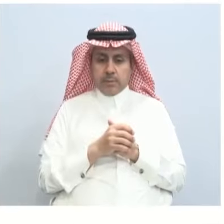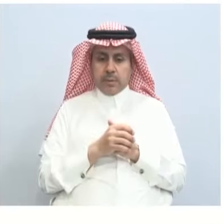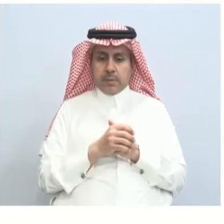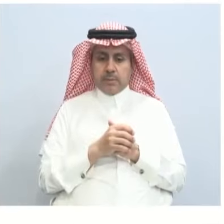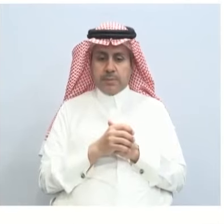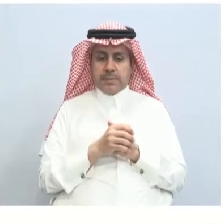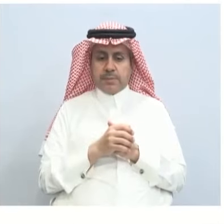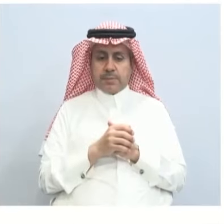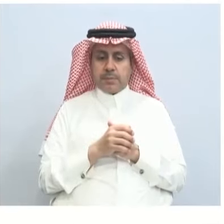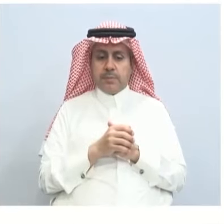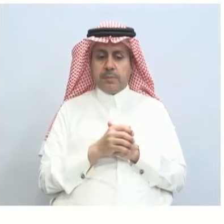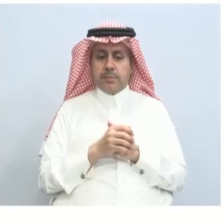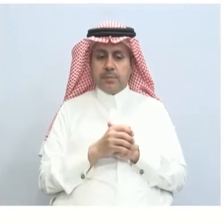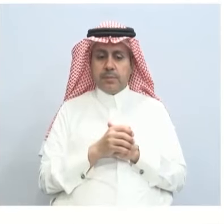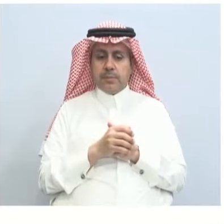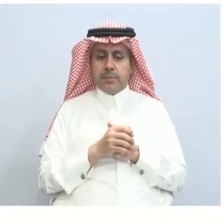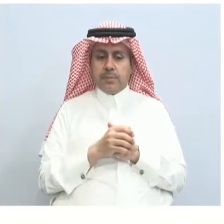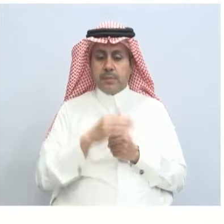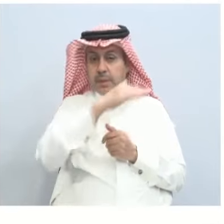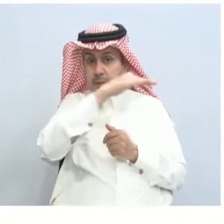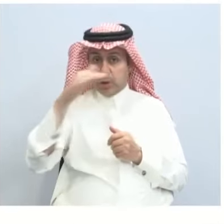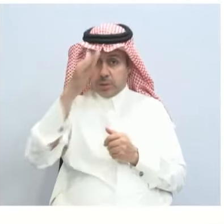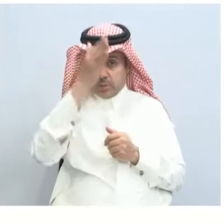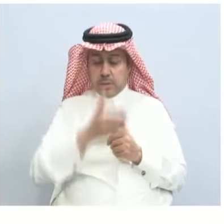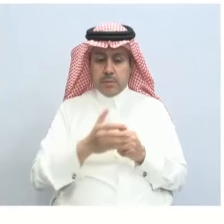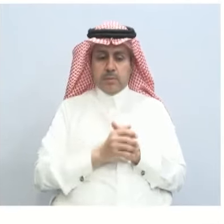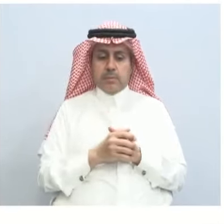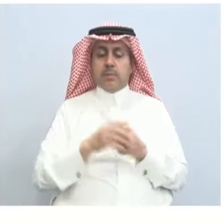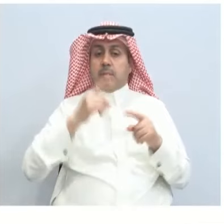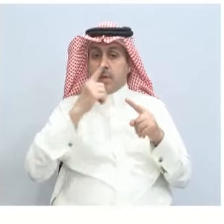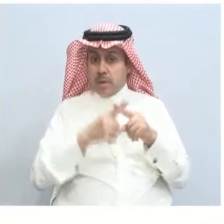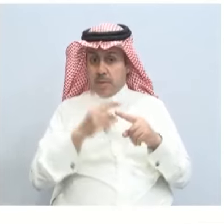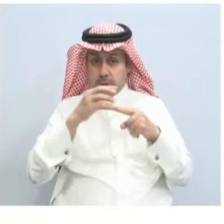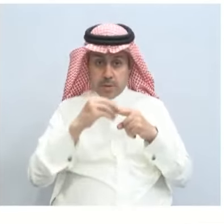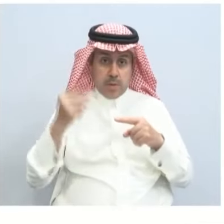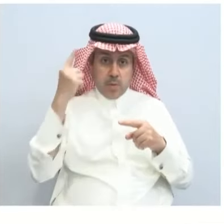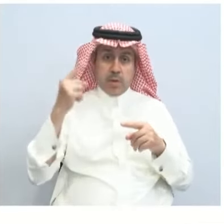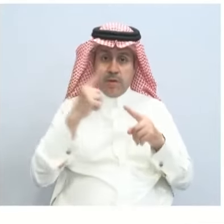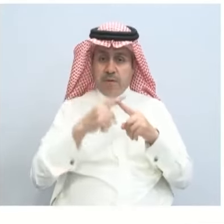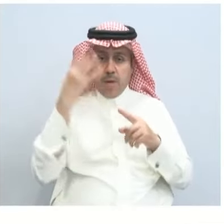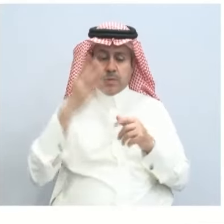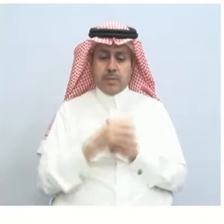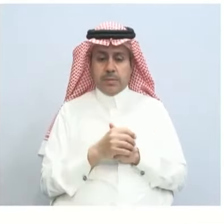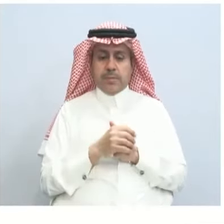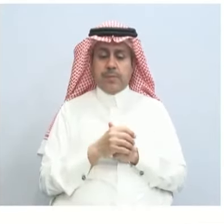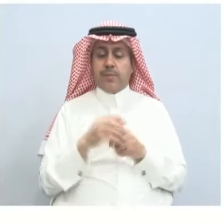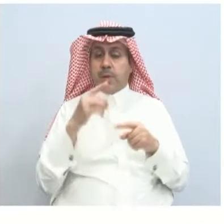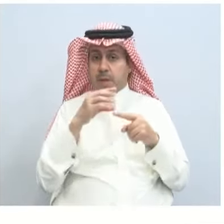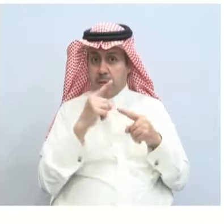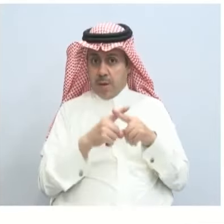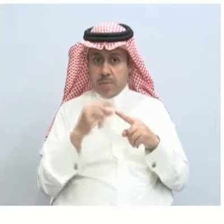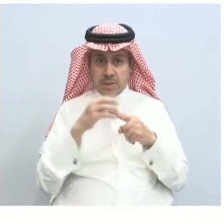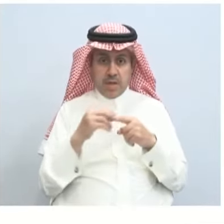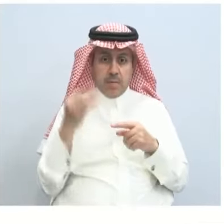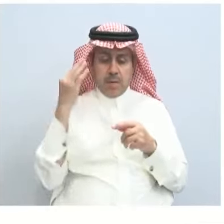بسوي اب اشطب صف الجي و بشطف عمودها فبالتالي بضرب سالب واح في 5 سالب خ 4 في سال 3 سال